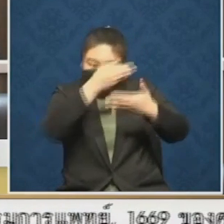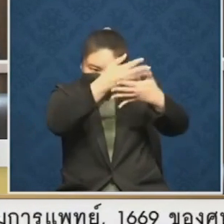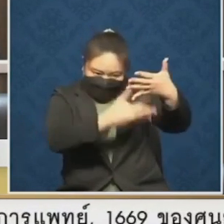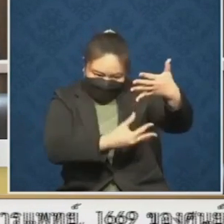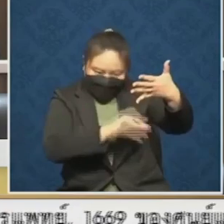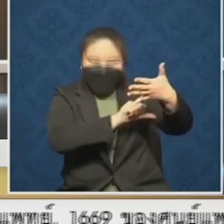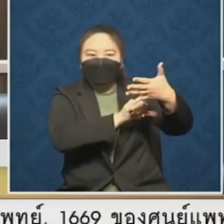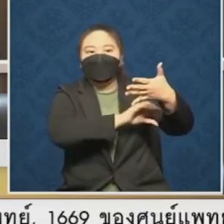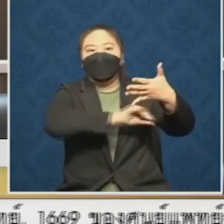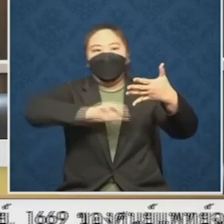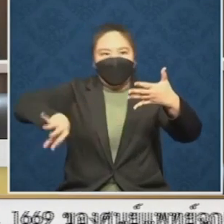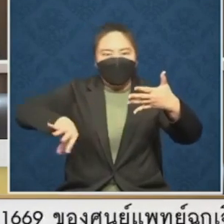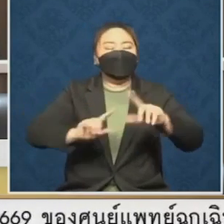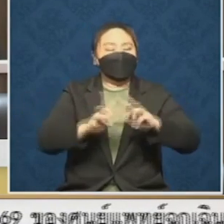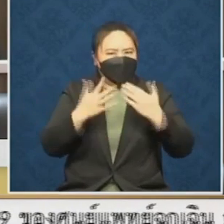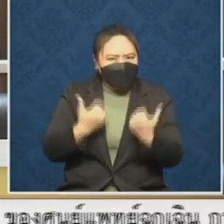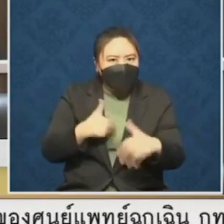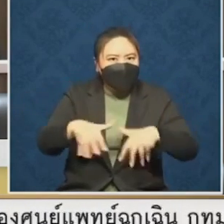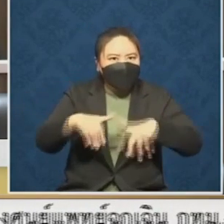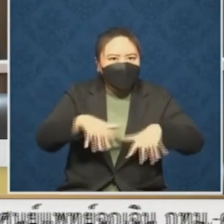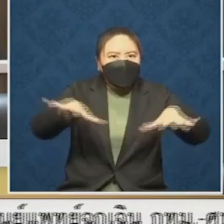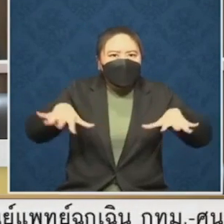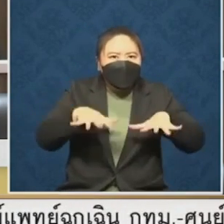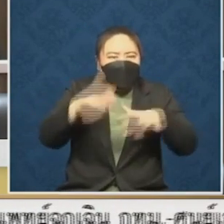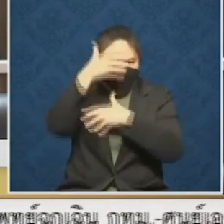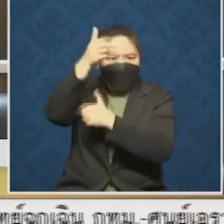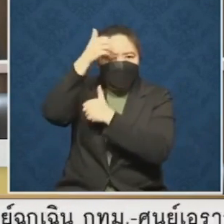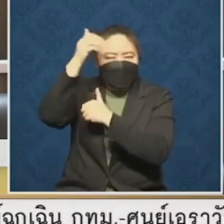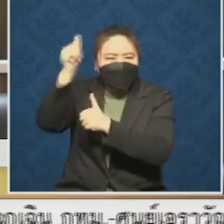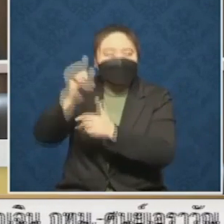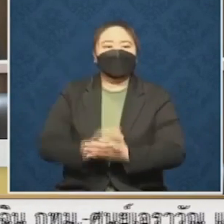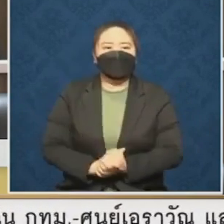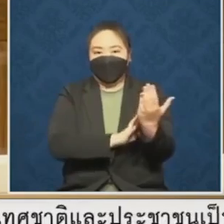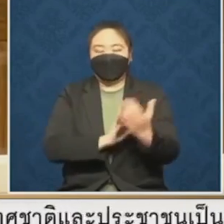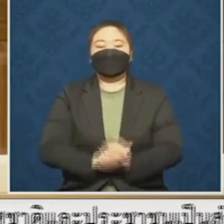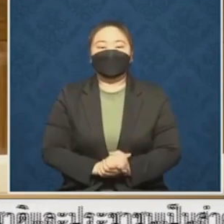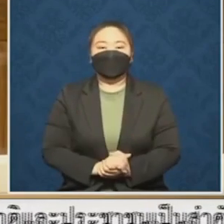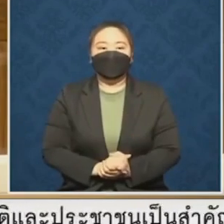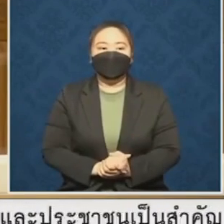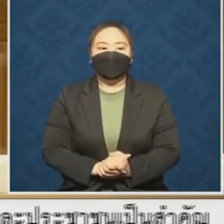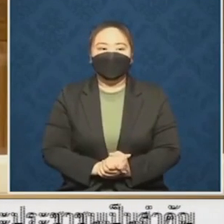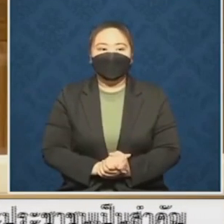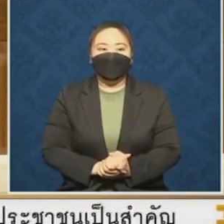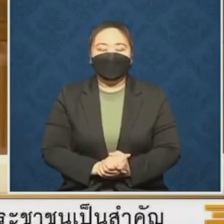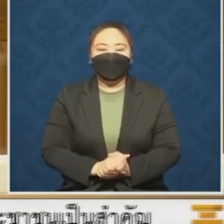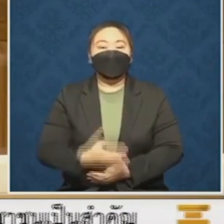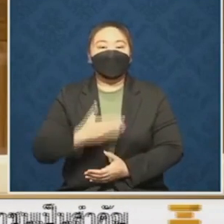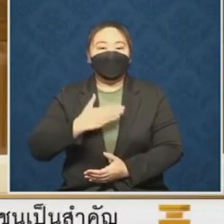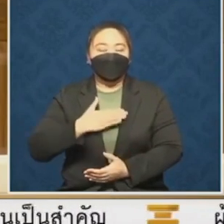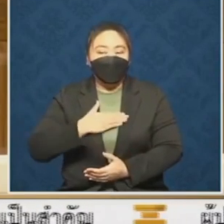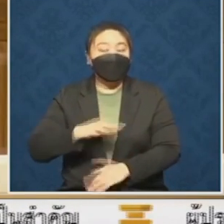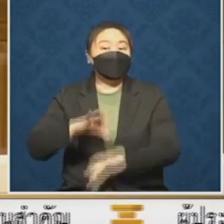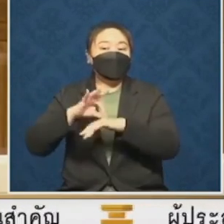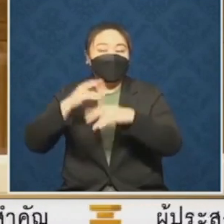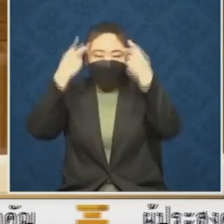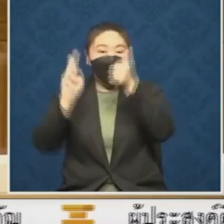ี้ได้รับความสนใจจากประชาชนทั่วไปอย่างมากได้รับความชื่นในฐานะรองนายกรมน